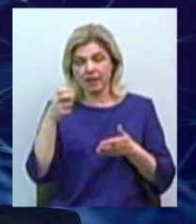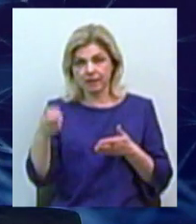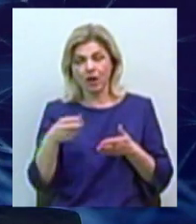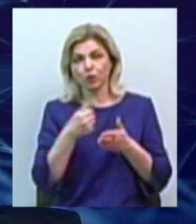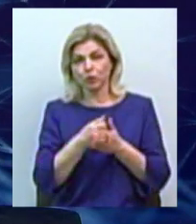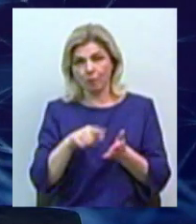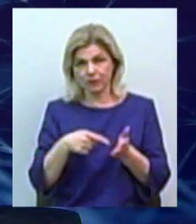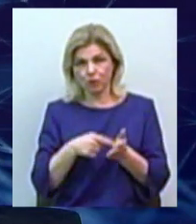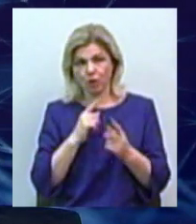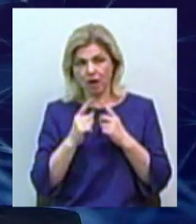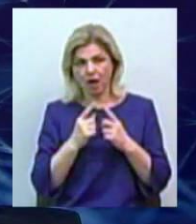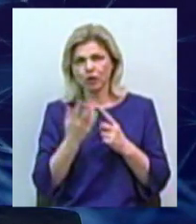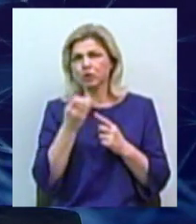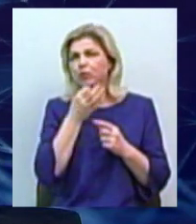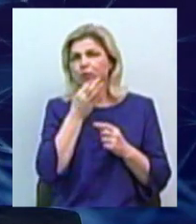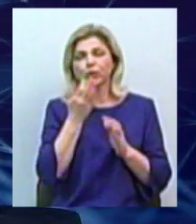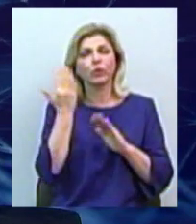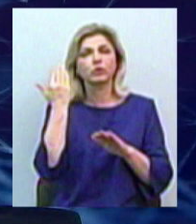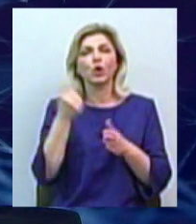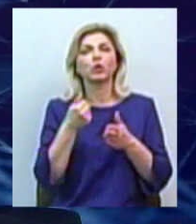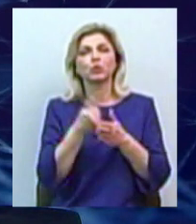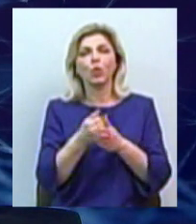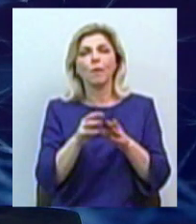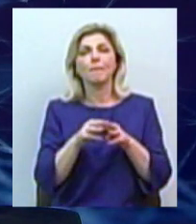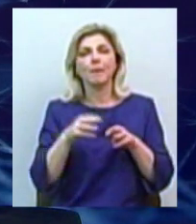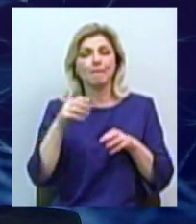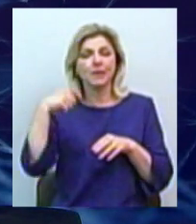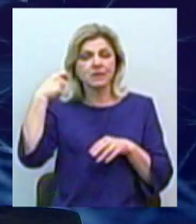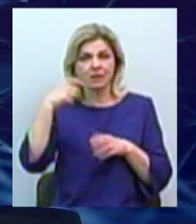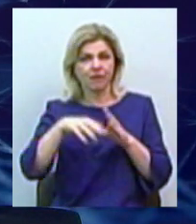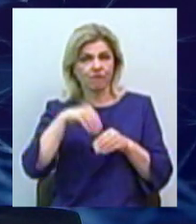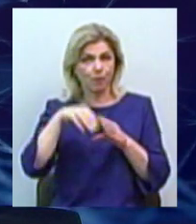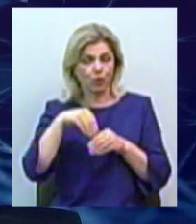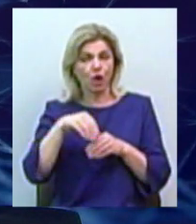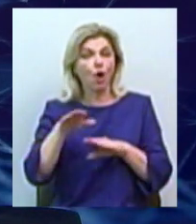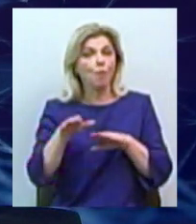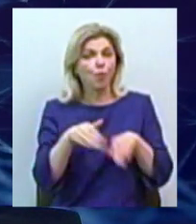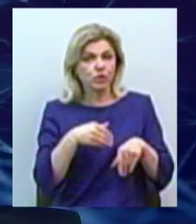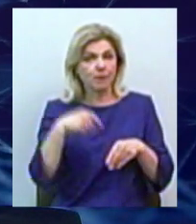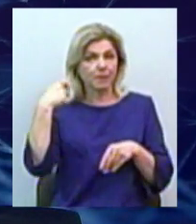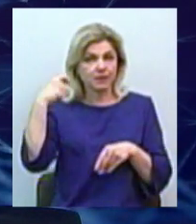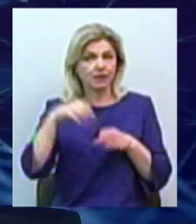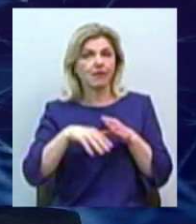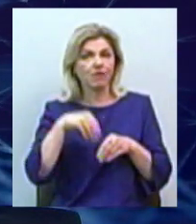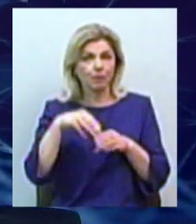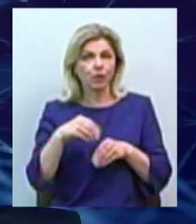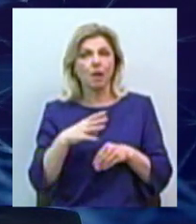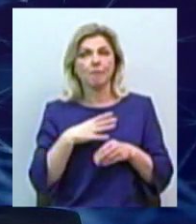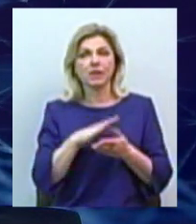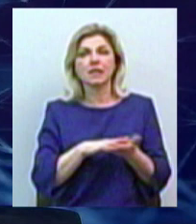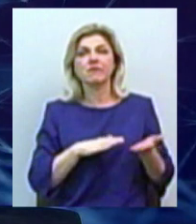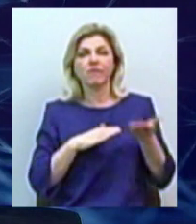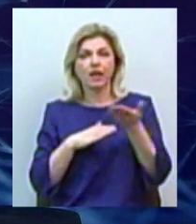нового уряду? Це ще було до міністра, це до президентських виборів. Потім, після президентських виборів, було звернення вже до